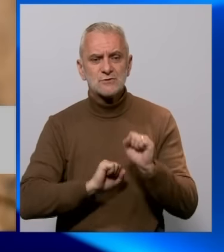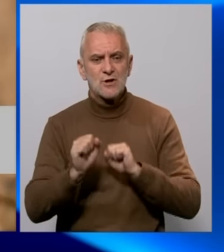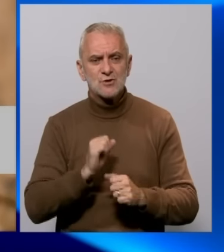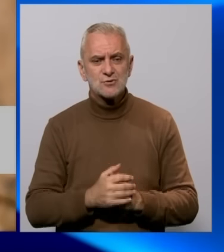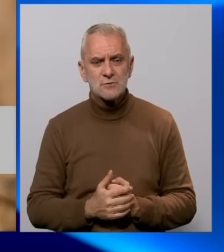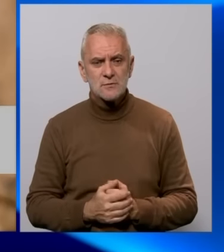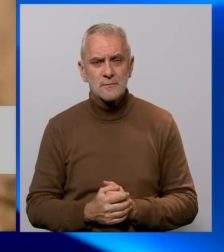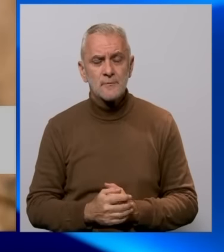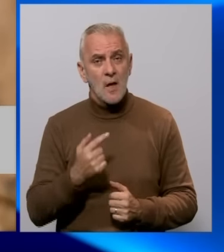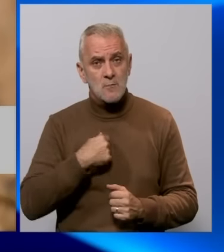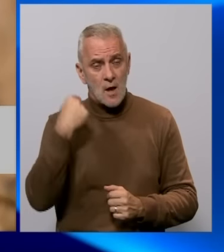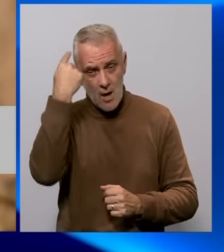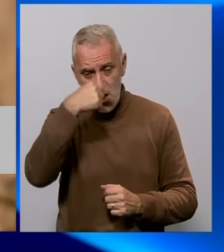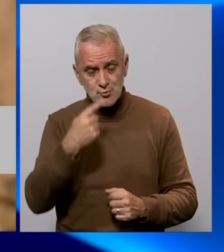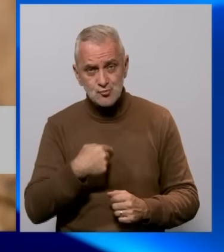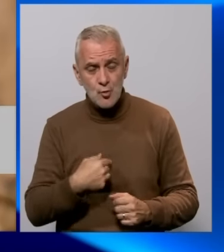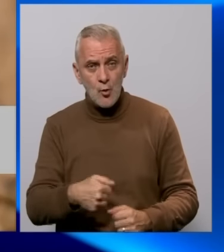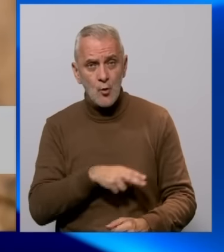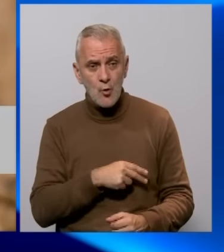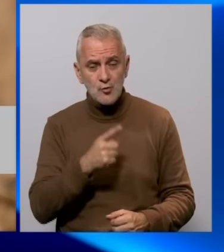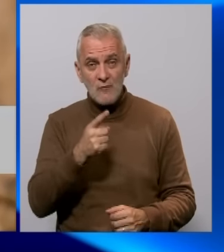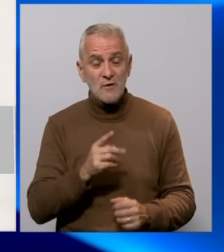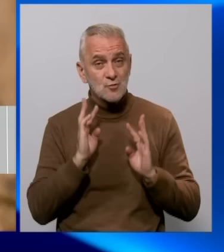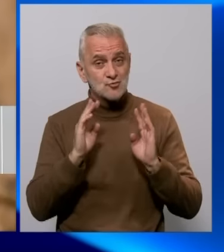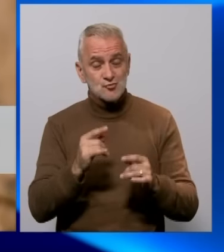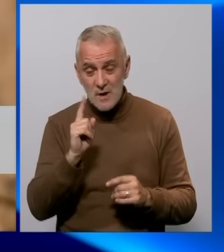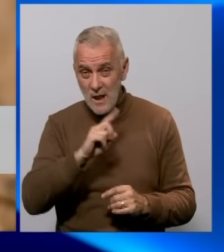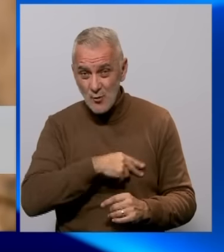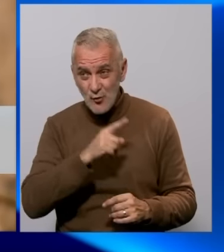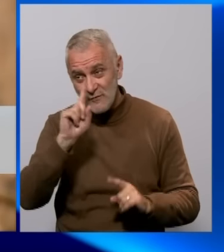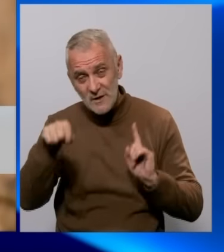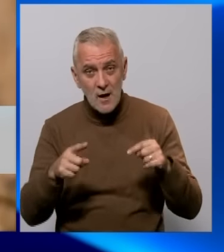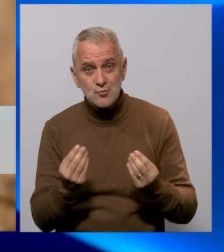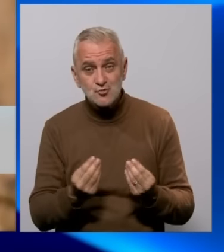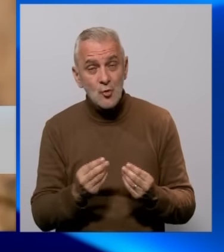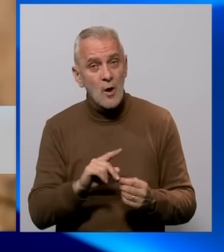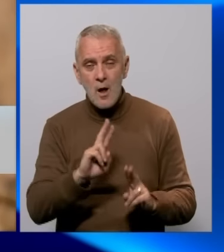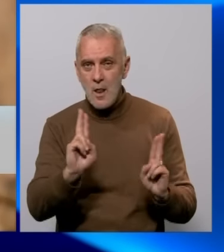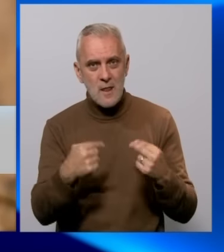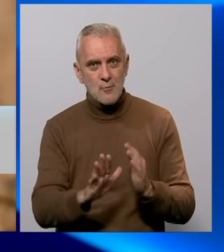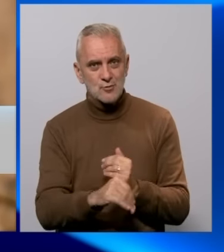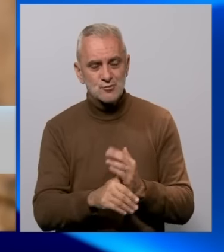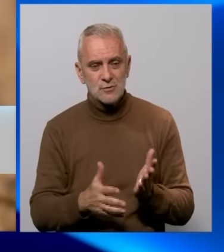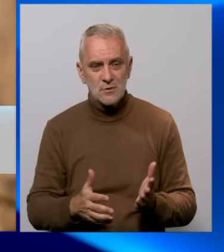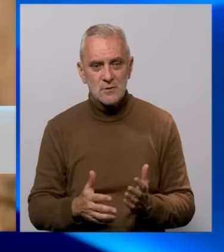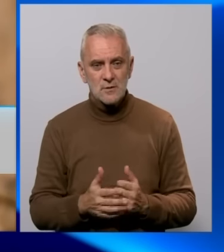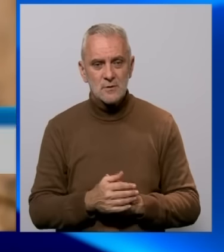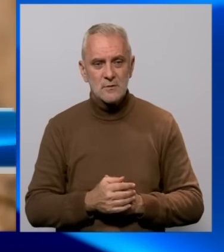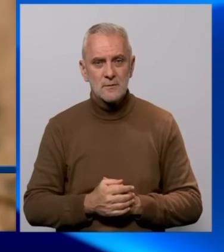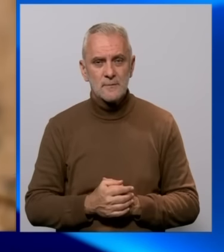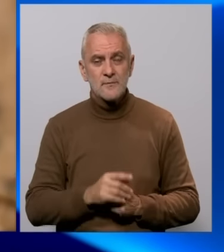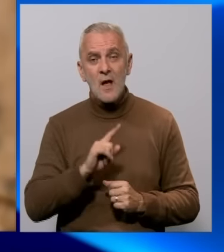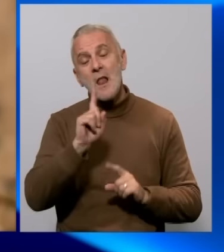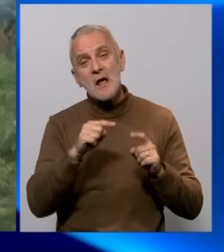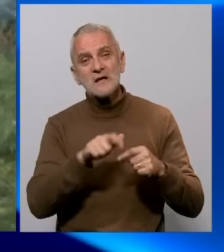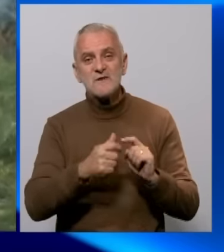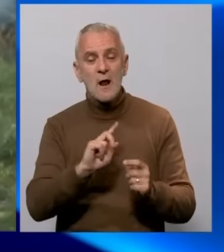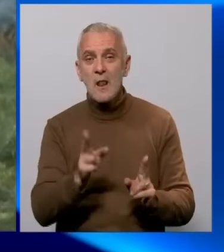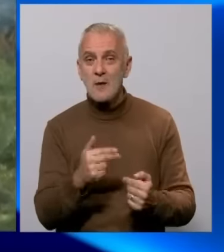da imamo zakon o šumama. Zašto? Pa neće se moći pljačkati šuma. Da imamo uređen zakon o šuma, ne bi se neke stvari mogle dešavati koje se